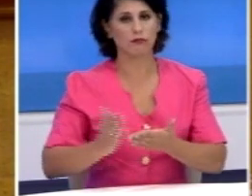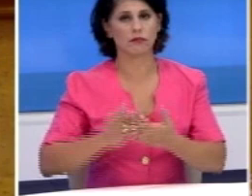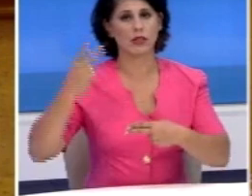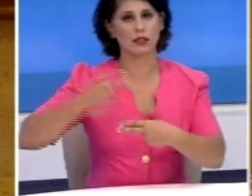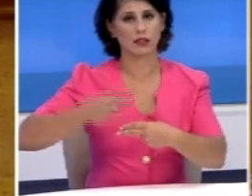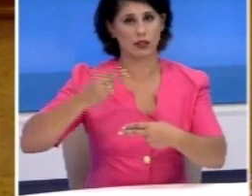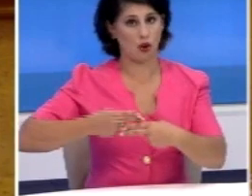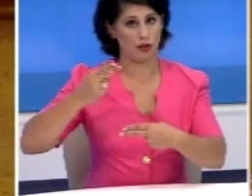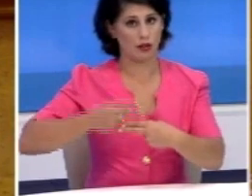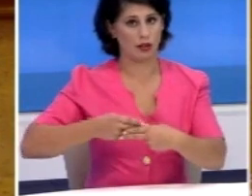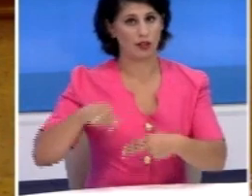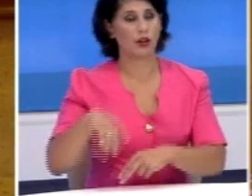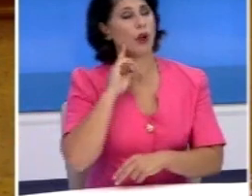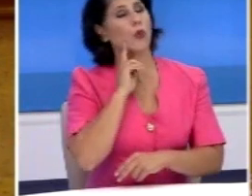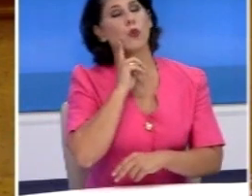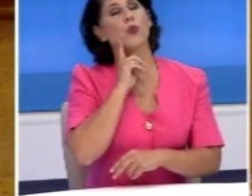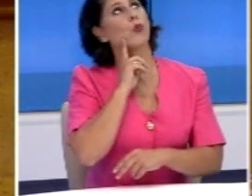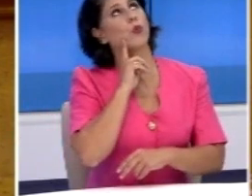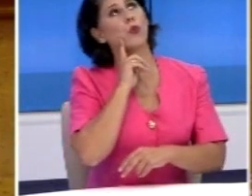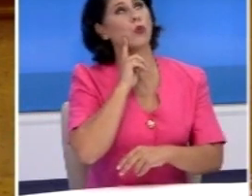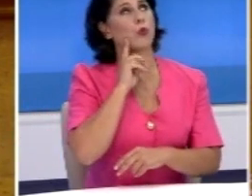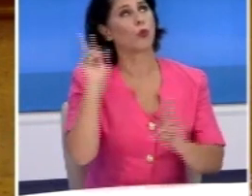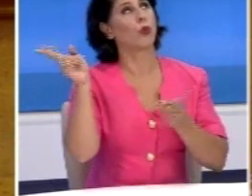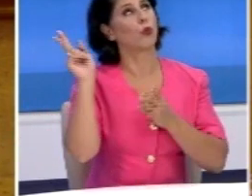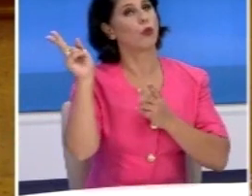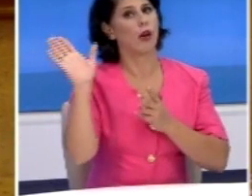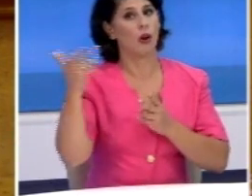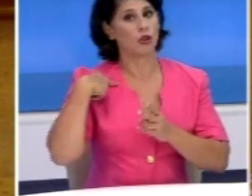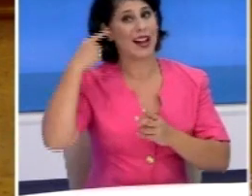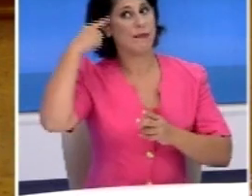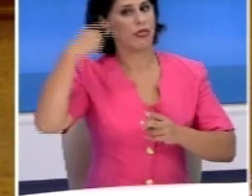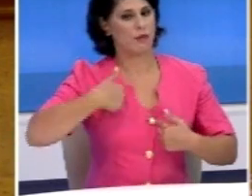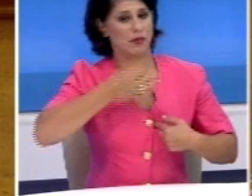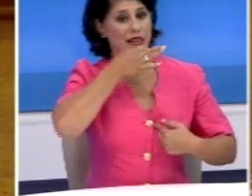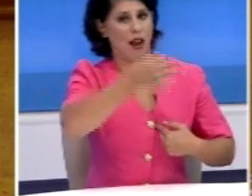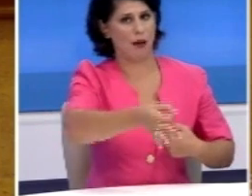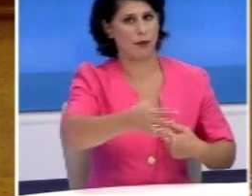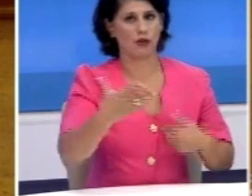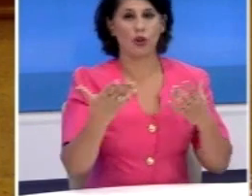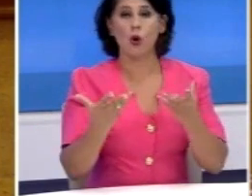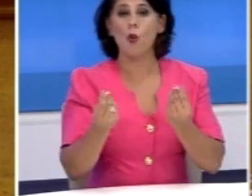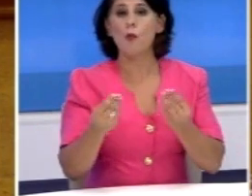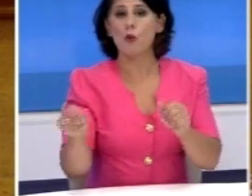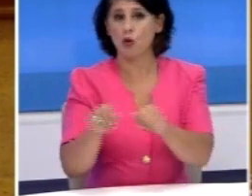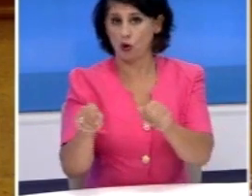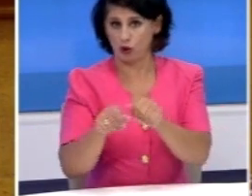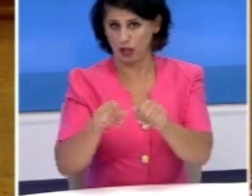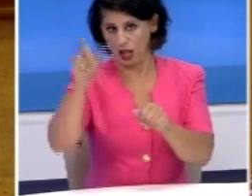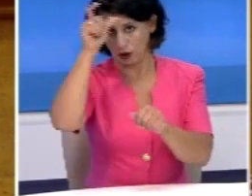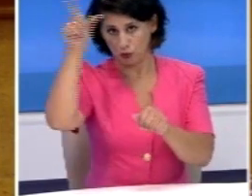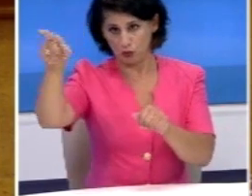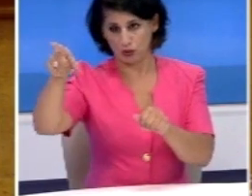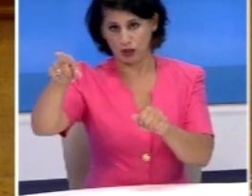μη σφυρίζουν αδιάφορα δήθεν όταν τους υπενθυμίζουμε πως πολύ κοντά στις τουρκικές